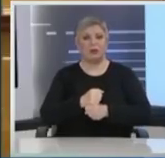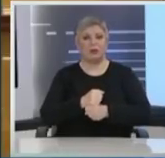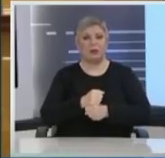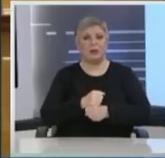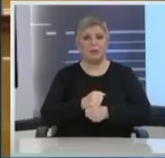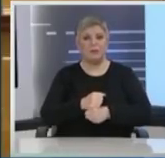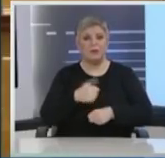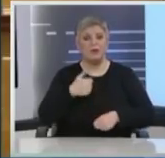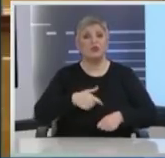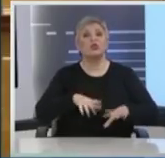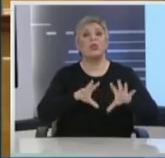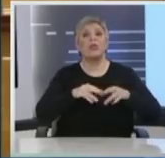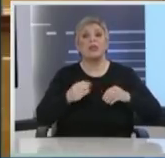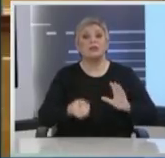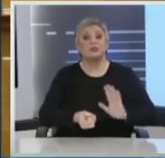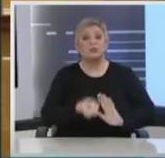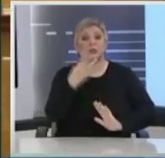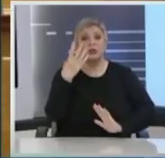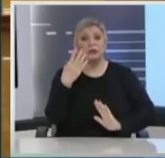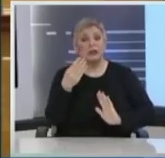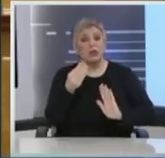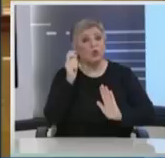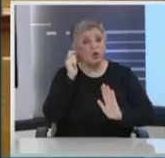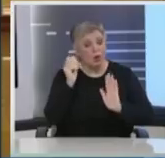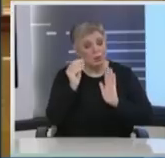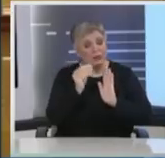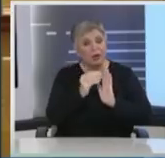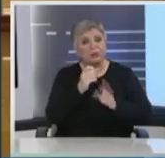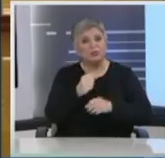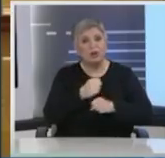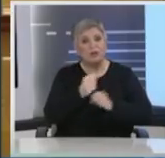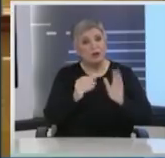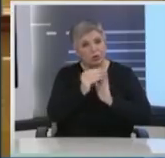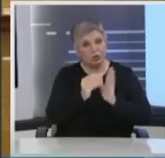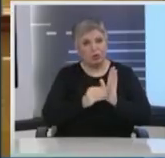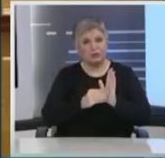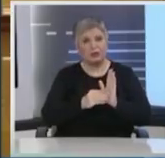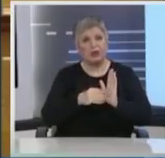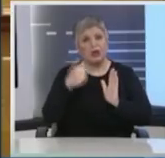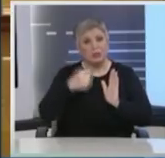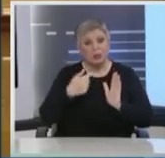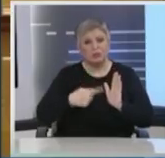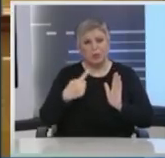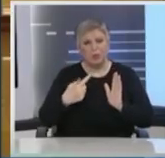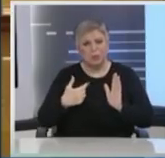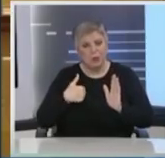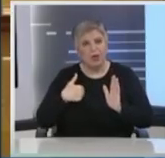Δεν δέχτηκε να βάλει τα νέα φάρμακα. Δεν υπέκυψε στους εκβιασμούς και βεβαίως